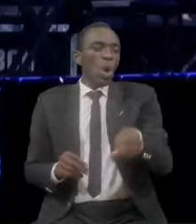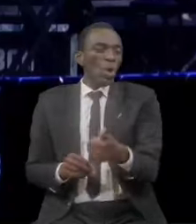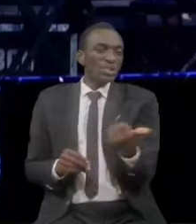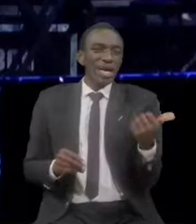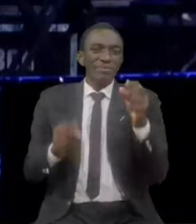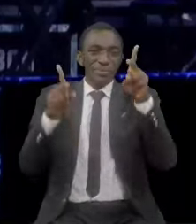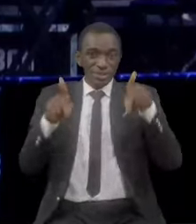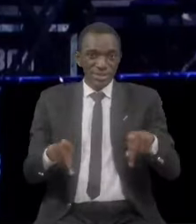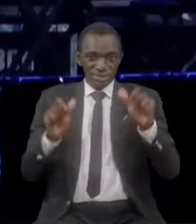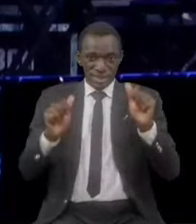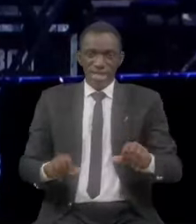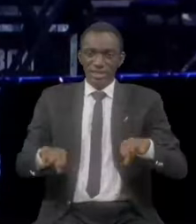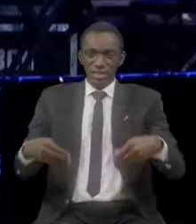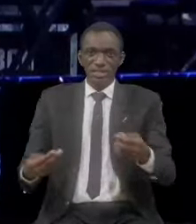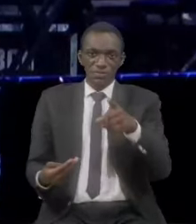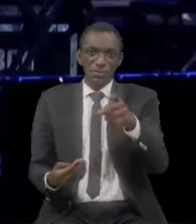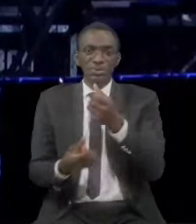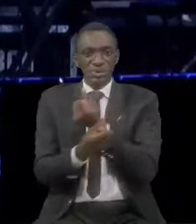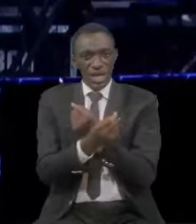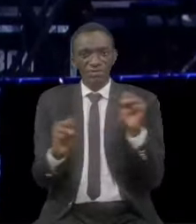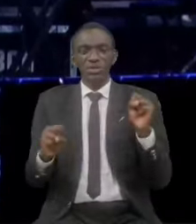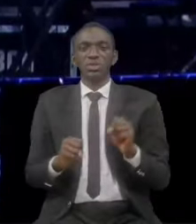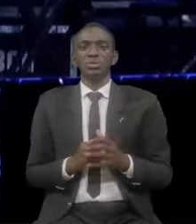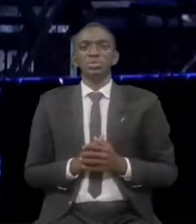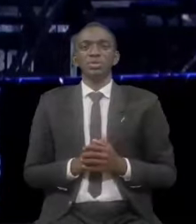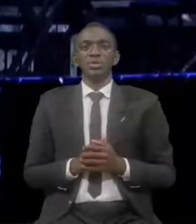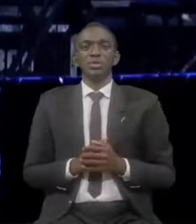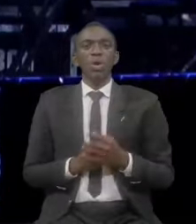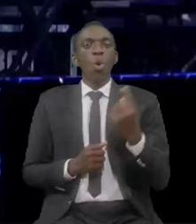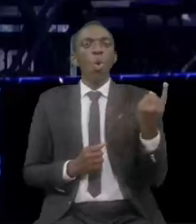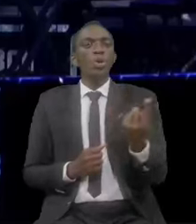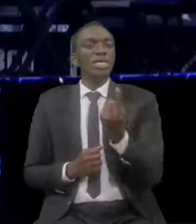Aucun autre ne peut vous offrir ce salut.